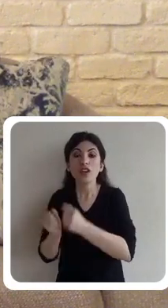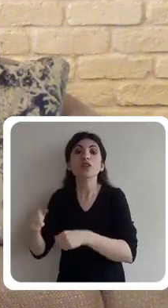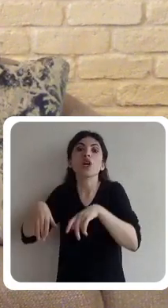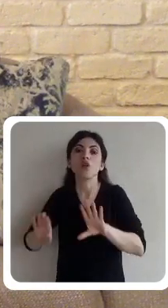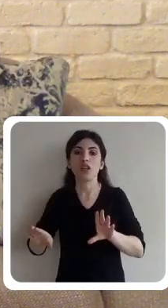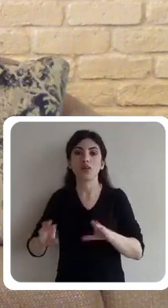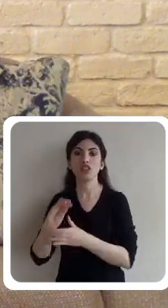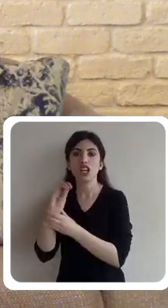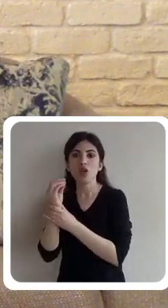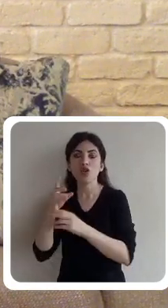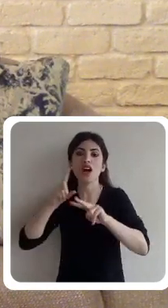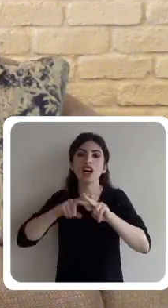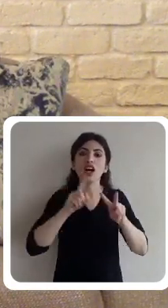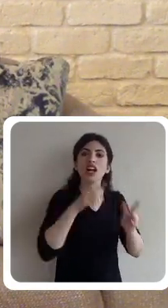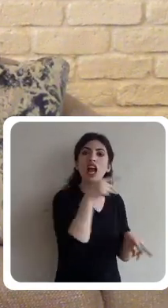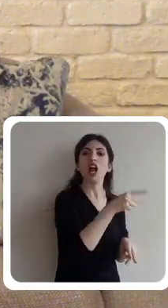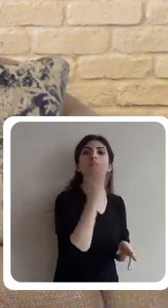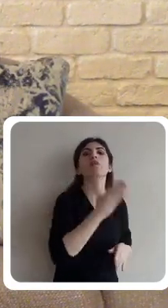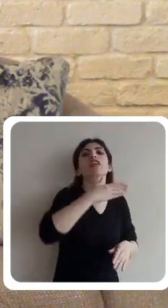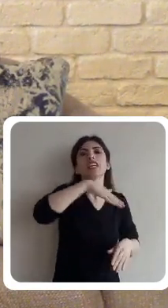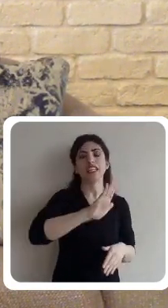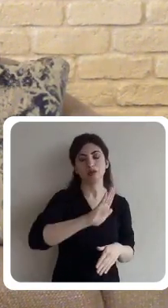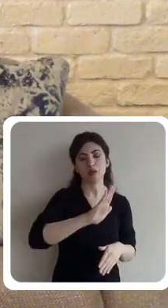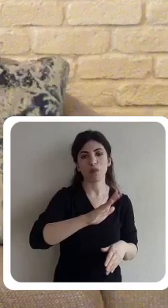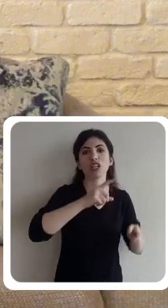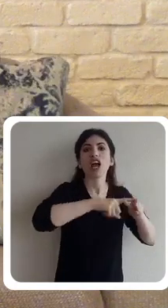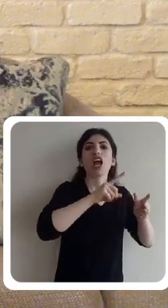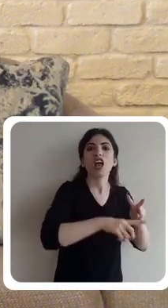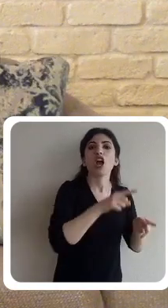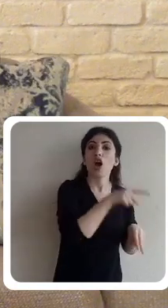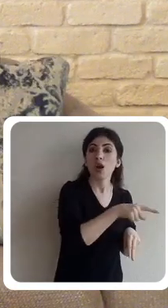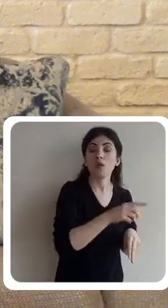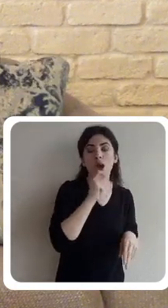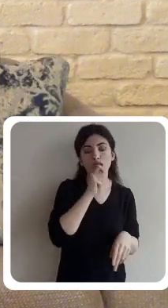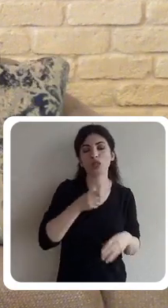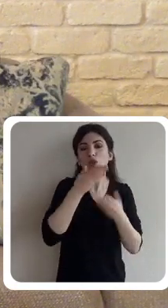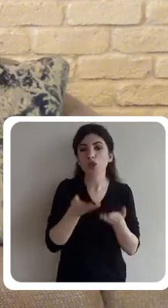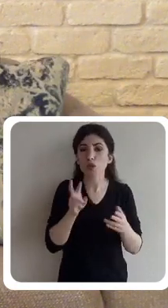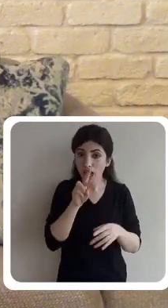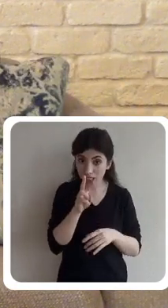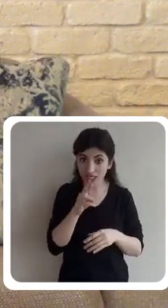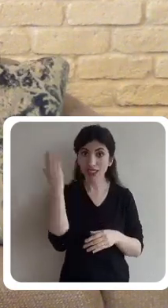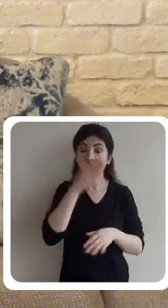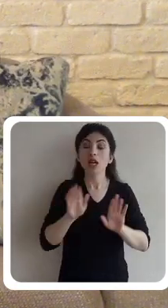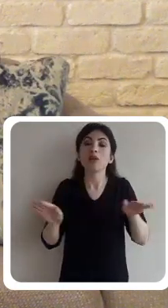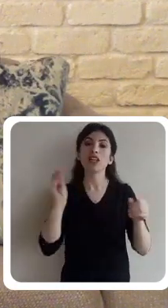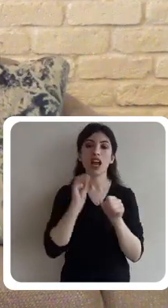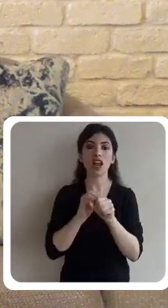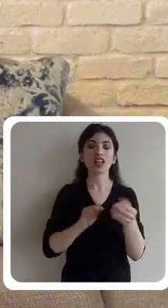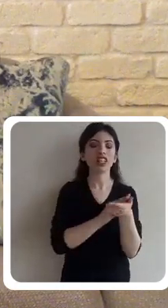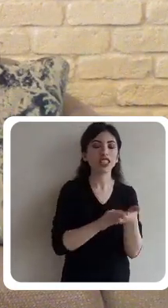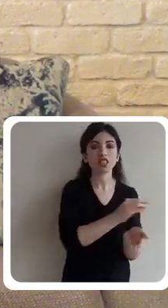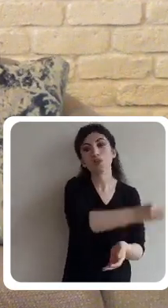Fareyi kovalamayınca fare de ambara dadanmamış. Ambarda söz verdiği gibi